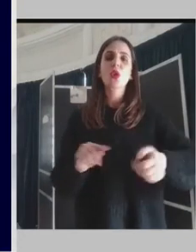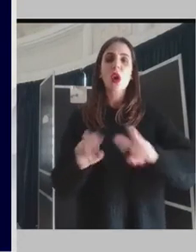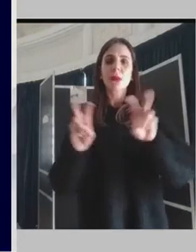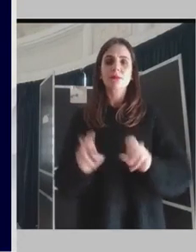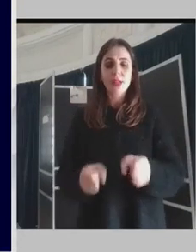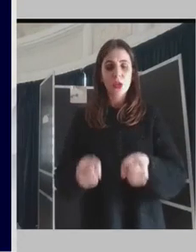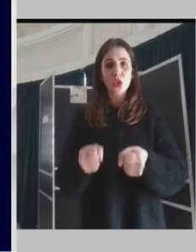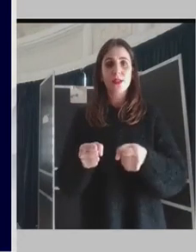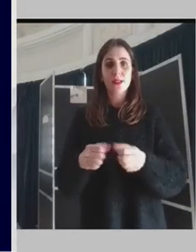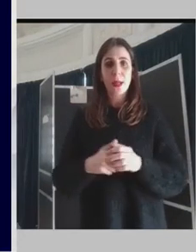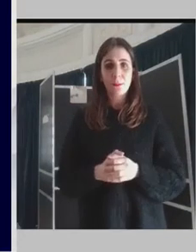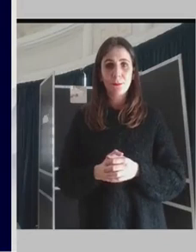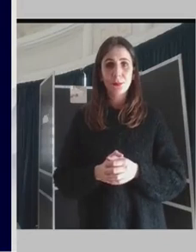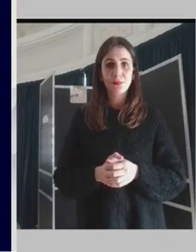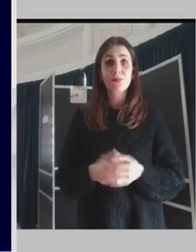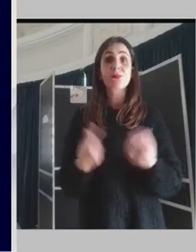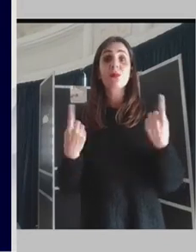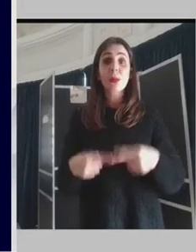è fondamentale appunto